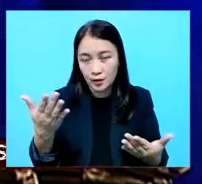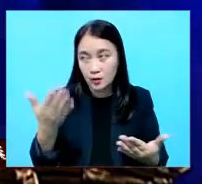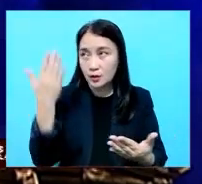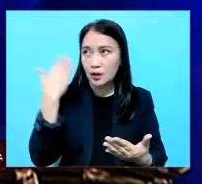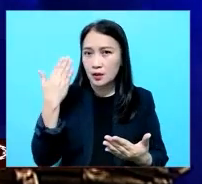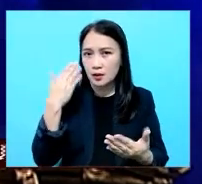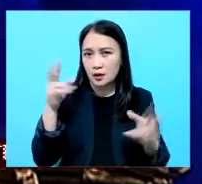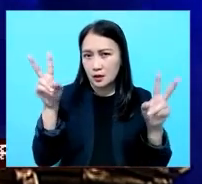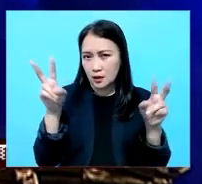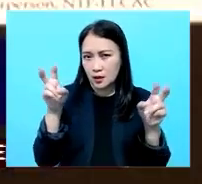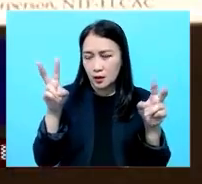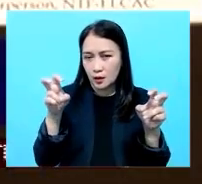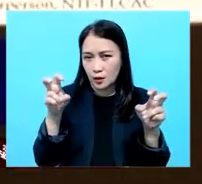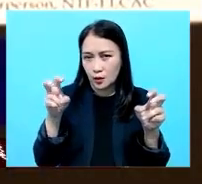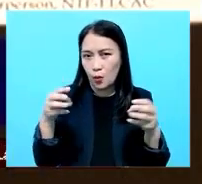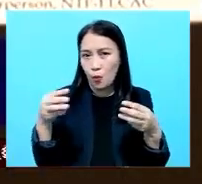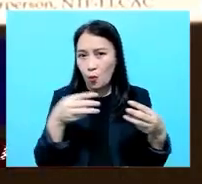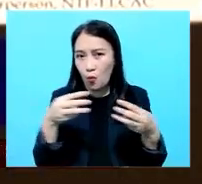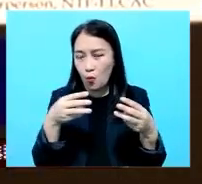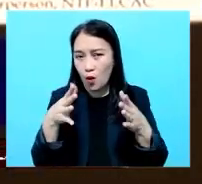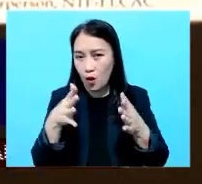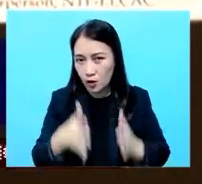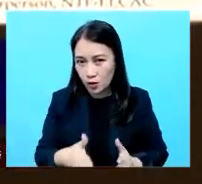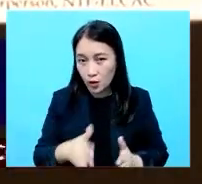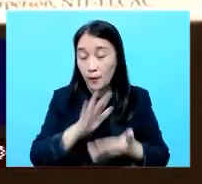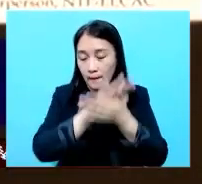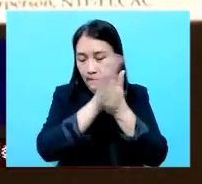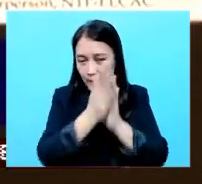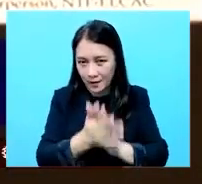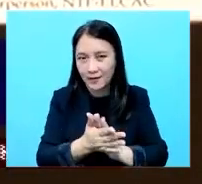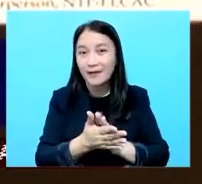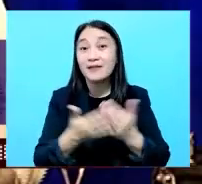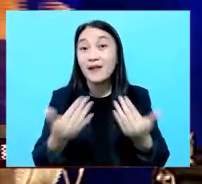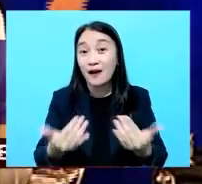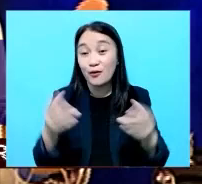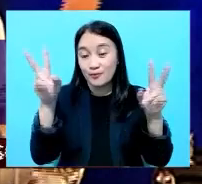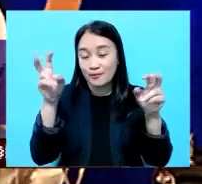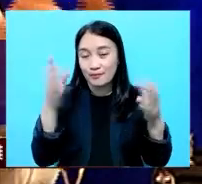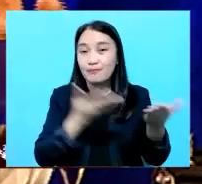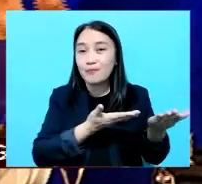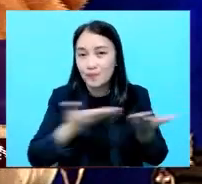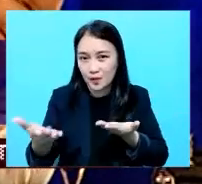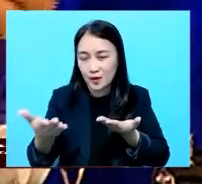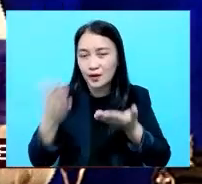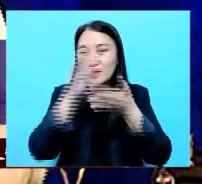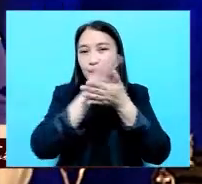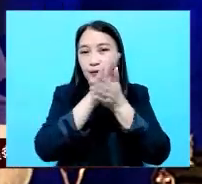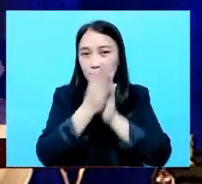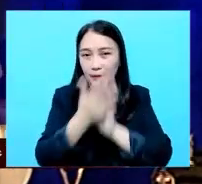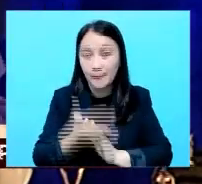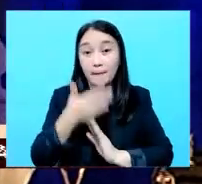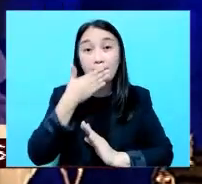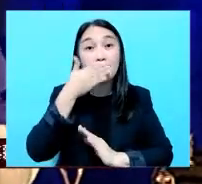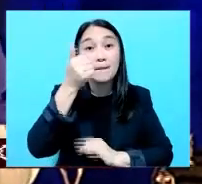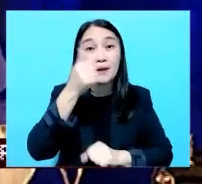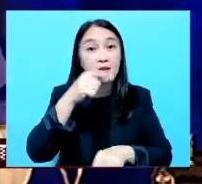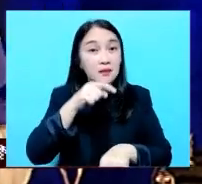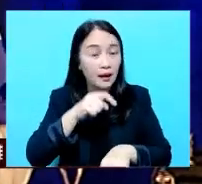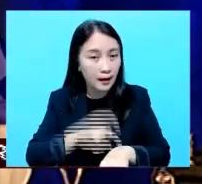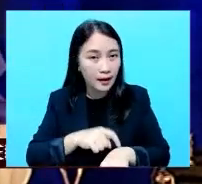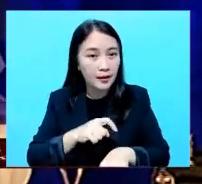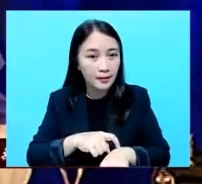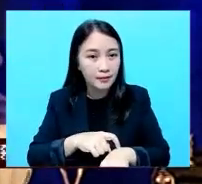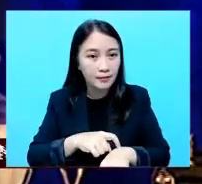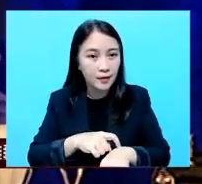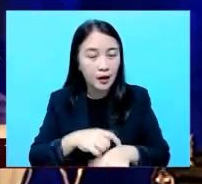Warriors of Peace, ngayon Bringers of Peace na ang task force. This is now the best time to return to the fold of the law